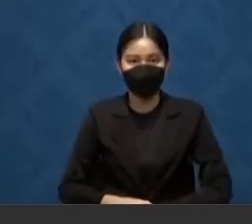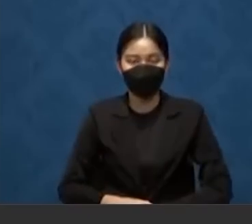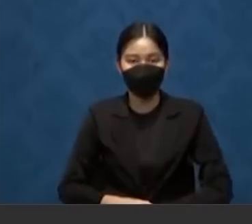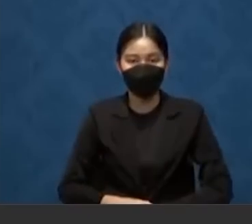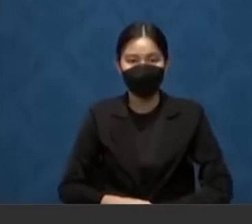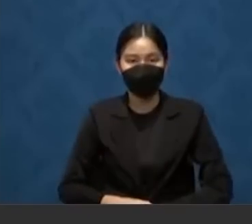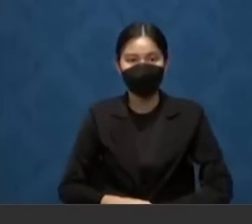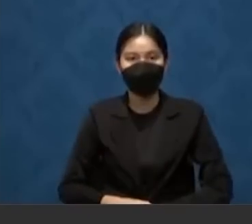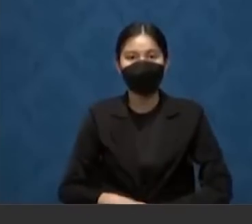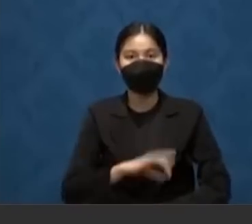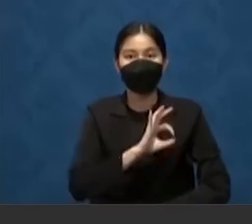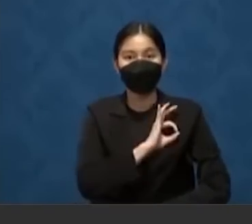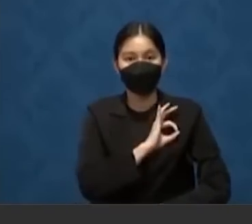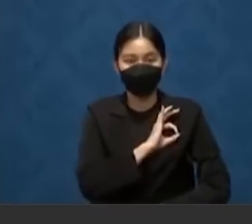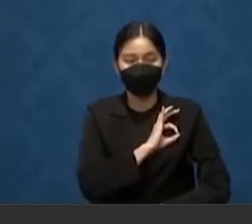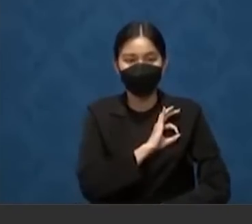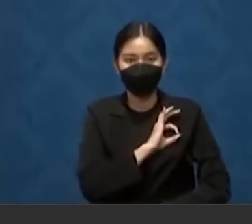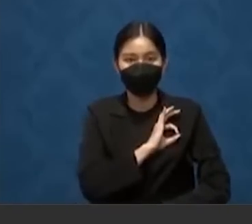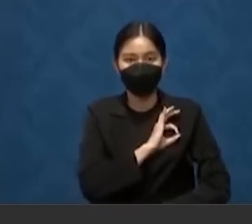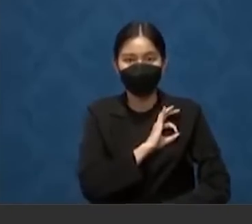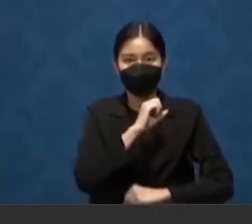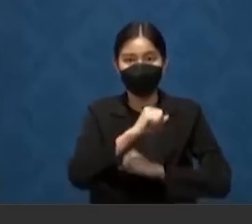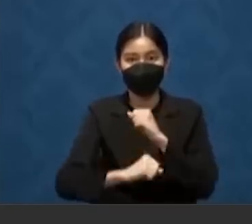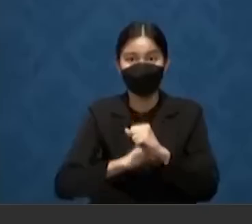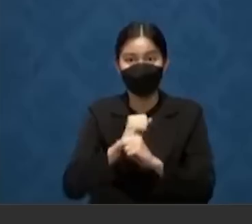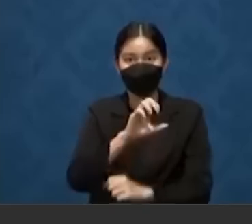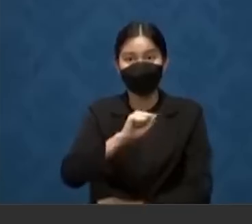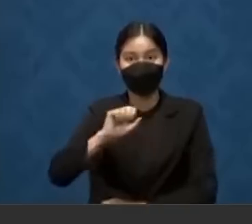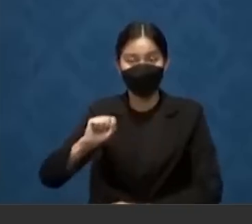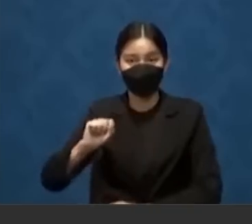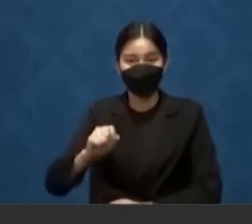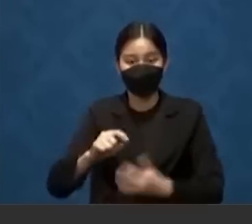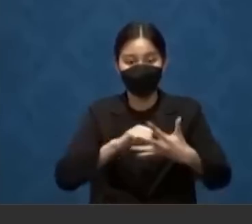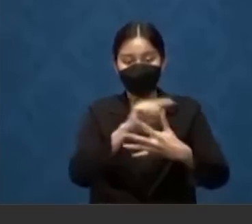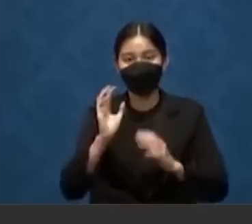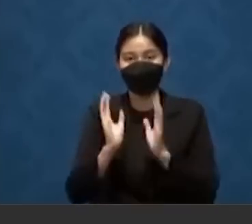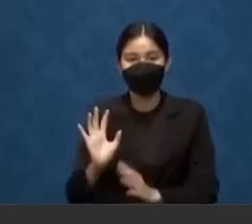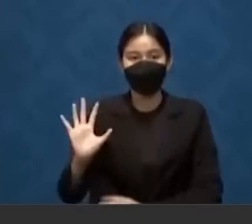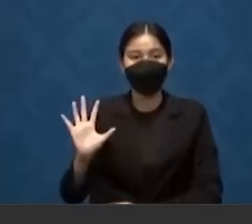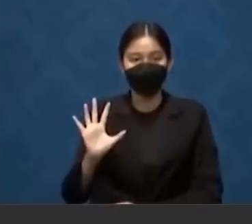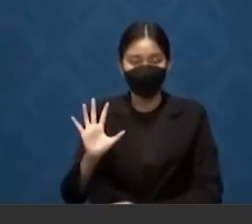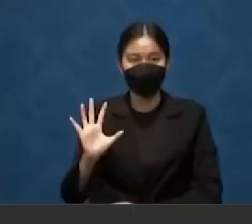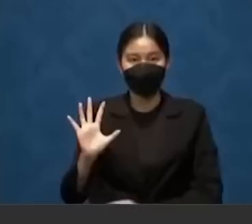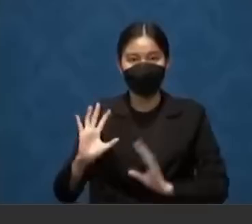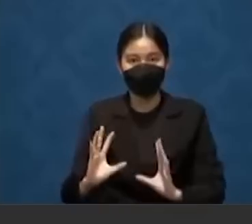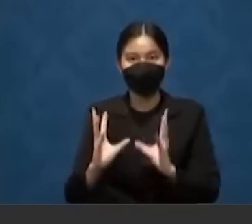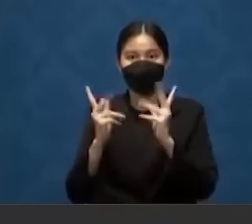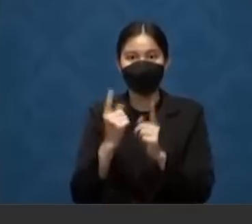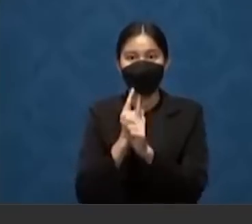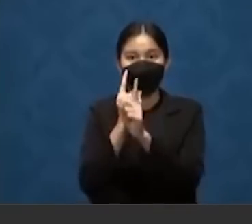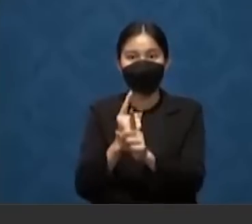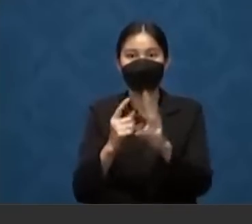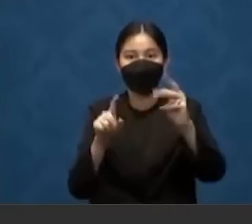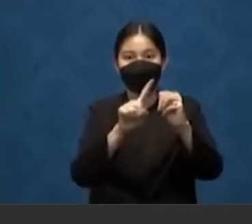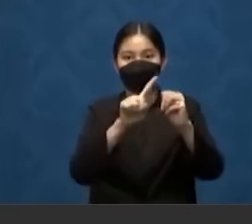ชึงเป็นผลให้สมาชิกสภาพ ของสมาชิสภาพูดแนรัศดอร์ ทั้ง 5 ท่านสิ้นสุดลง